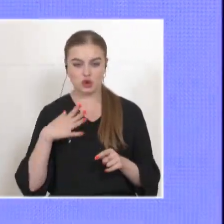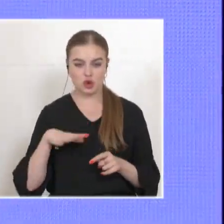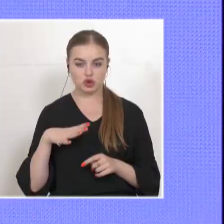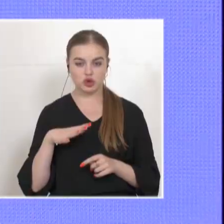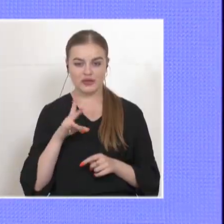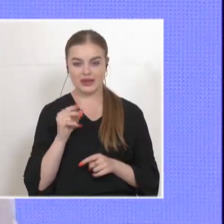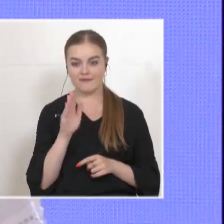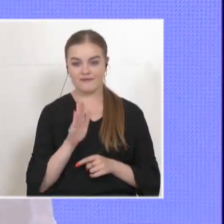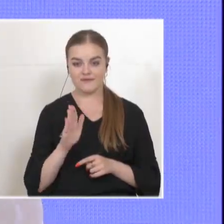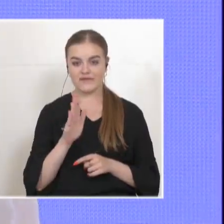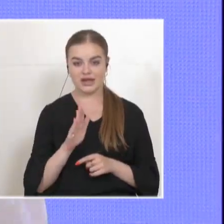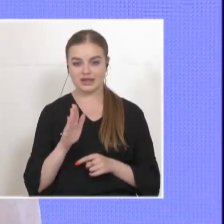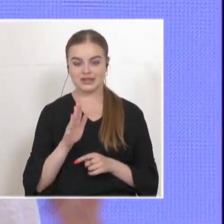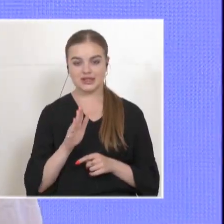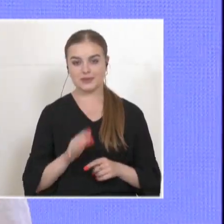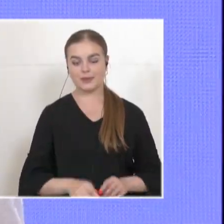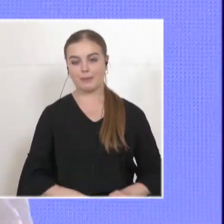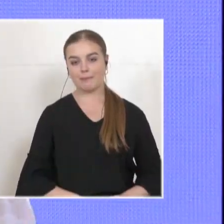на вересень. І